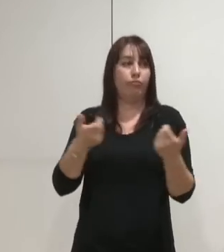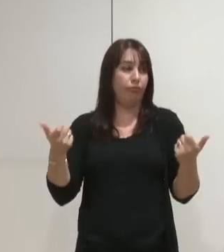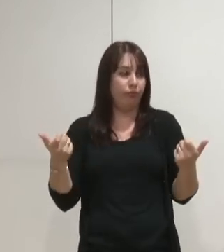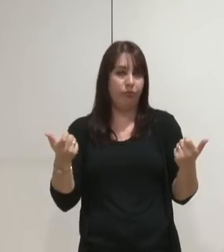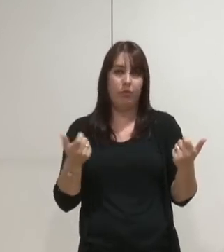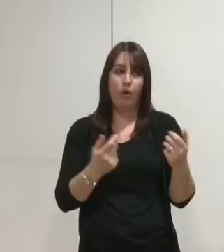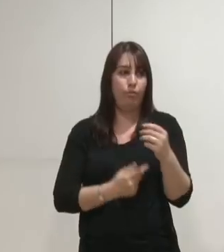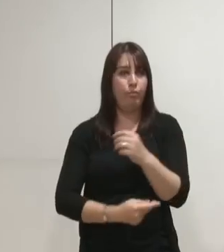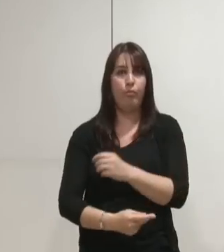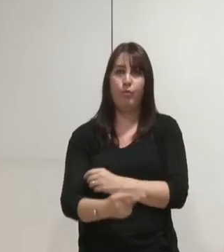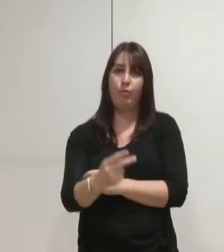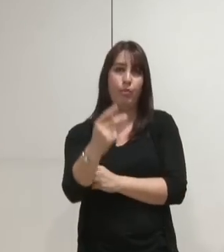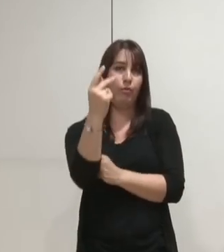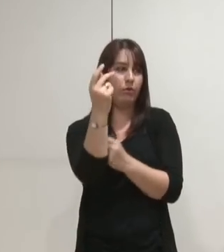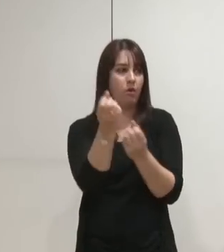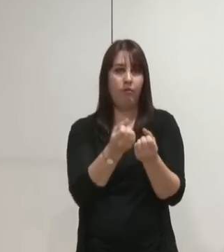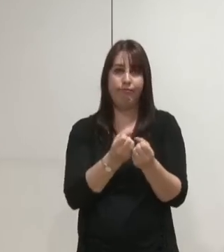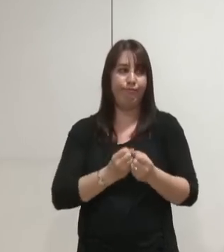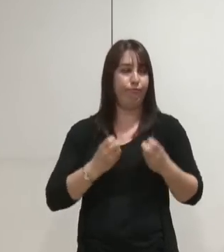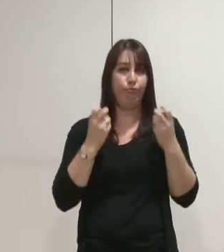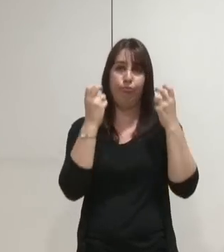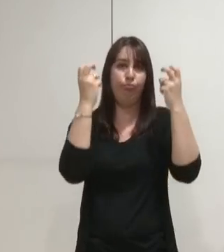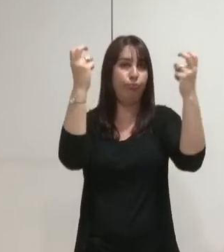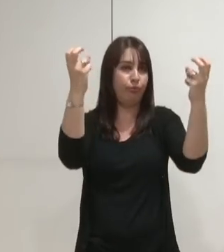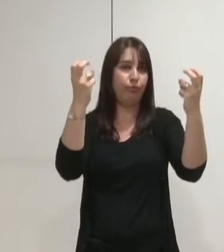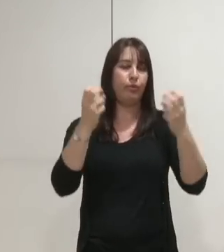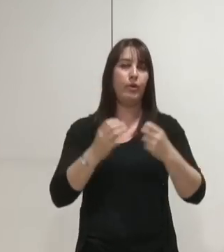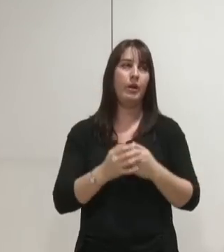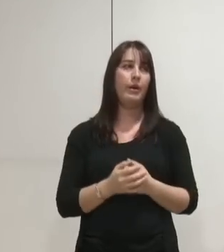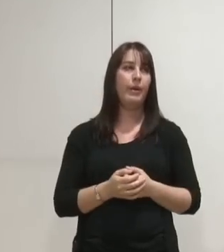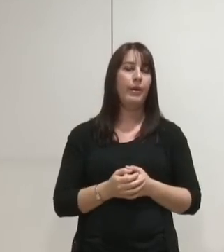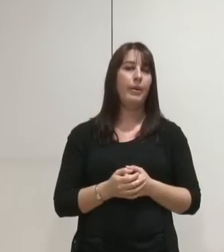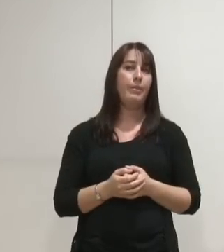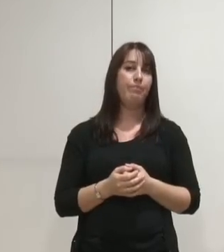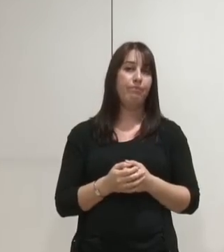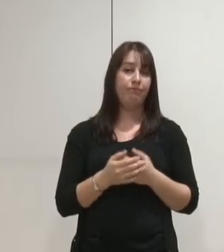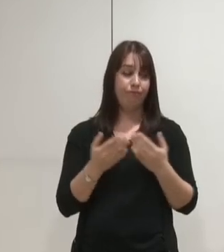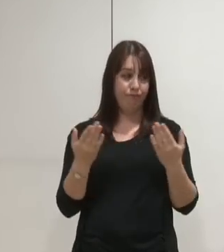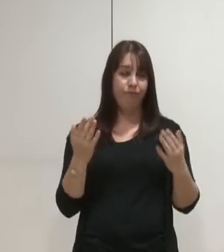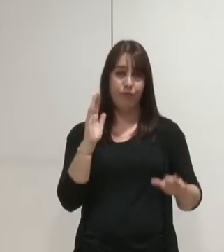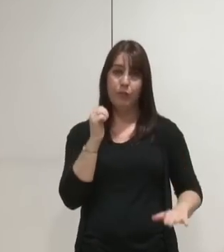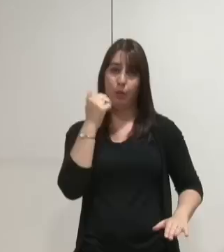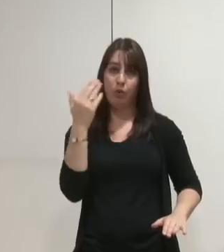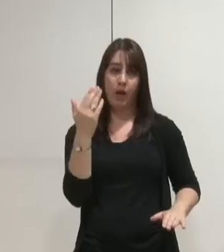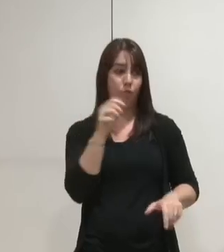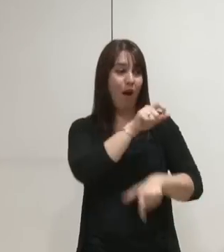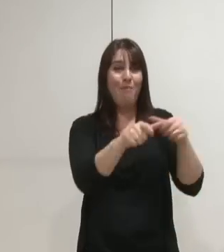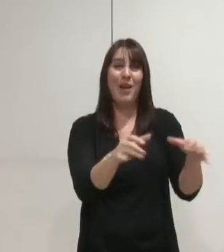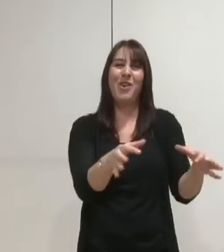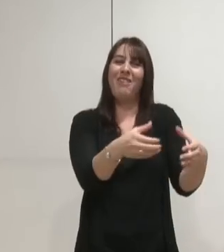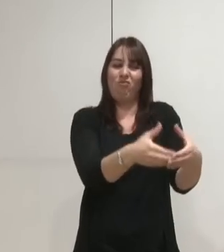ont également pris des proportions importantes c'est et le nombre aussi qui génère